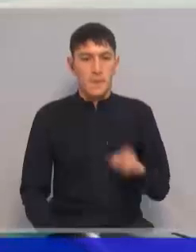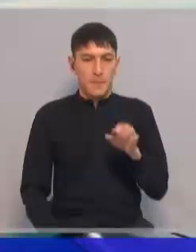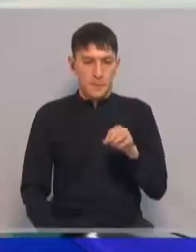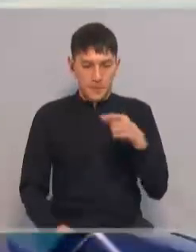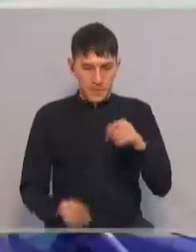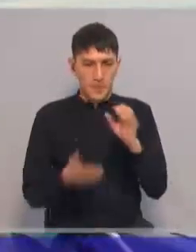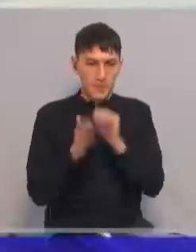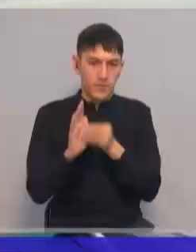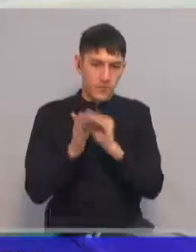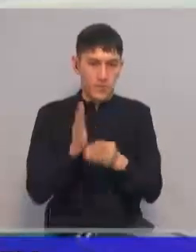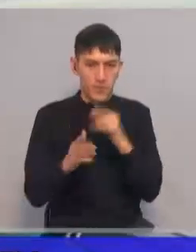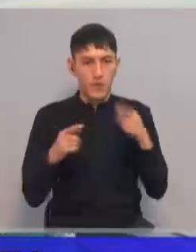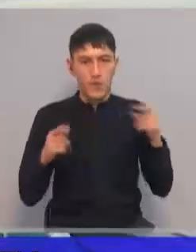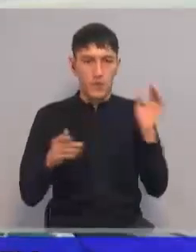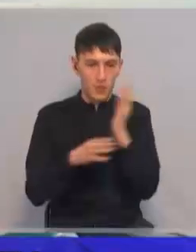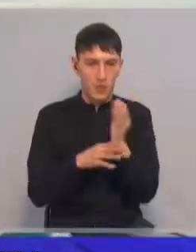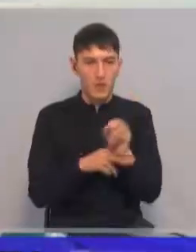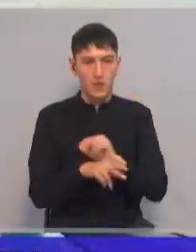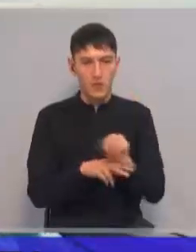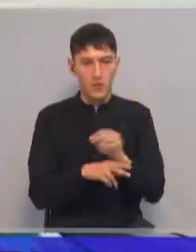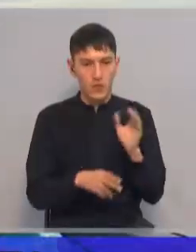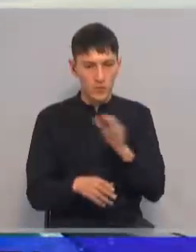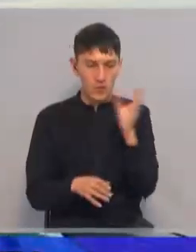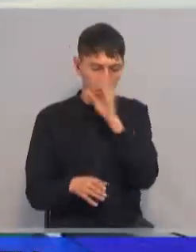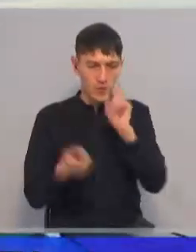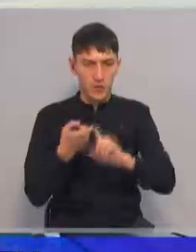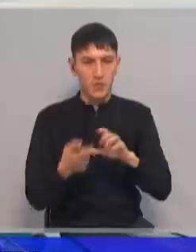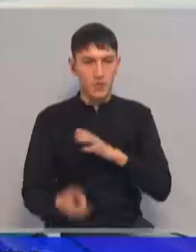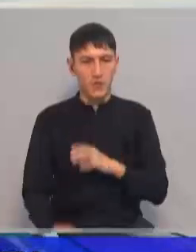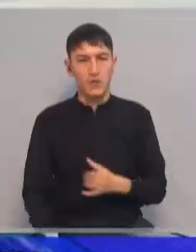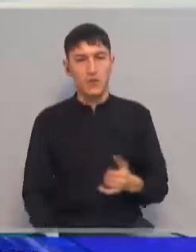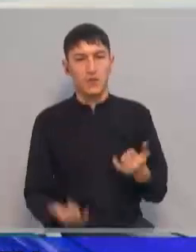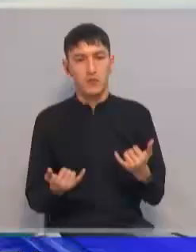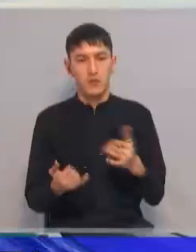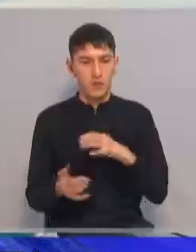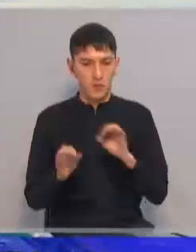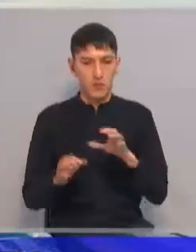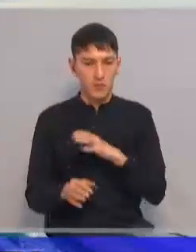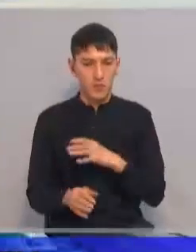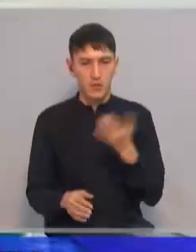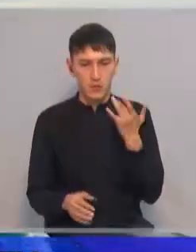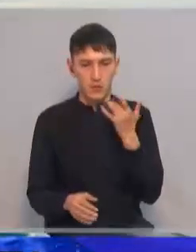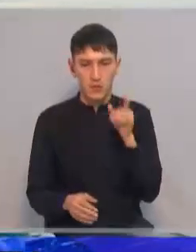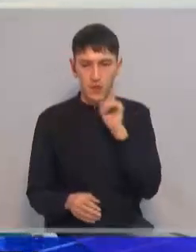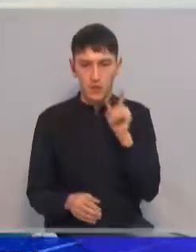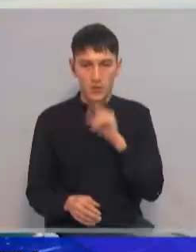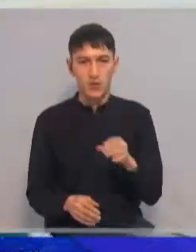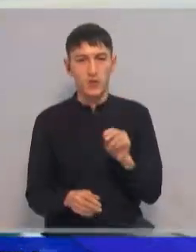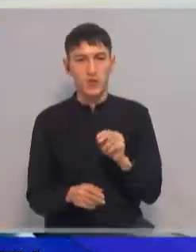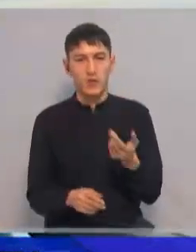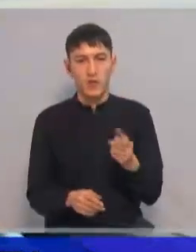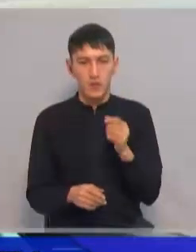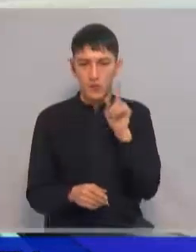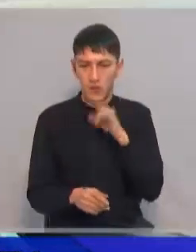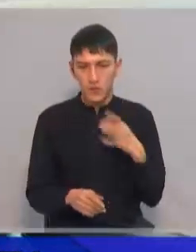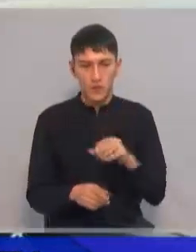аделсін жұмыстары, басқа да жұмыстар бар. Сондықтан олардың бәрі кішкене ауа райына байланысты. Жаңағы айтып отырмын ғой, жаңағы бізде болған кішкене кемшіліктер, олар